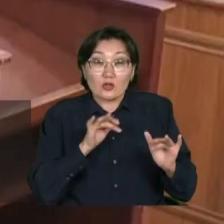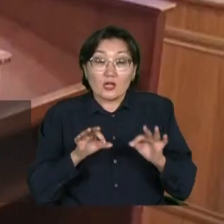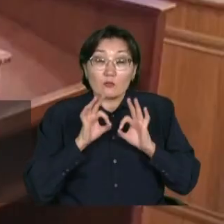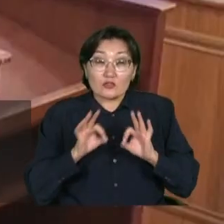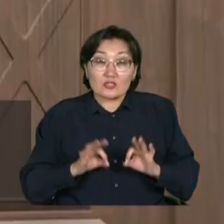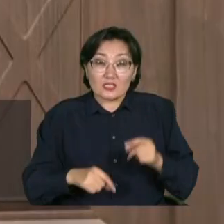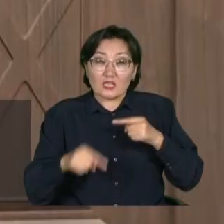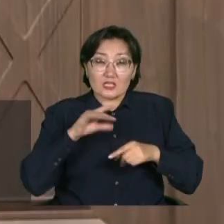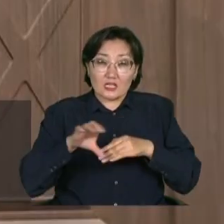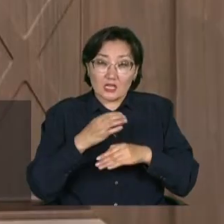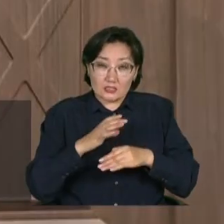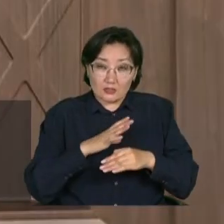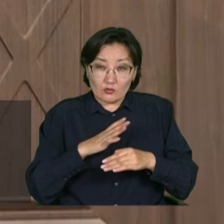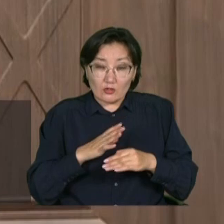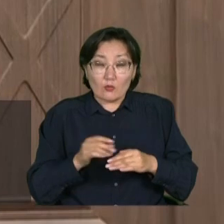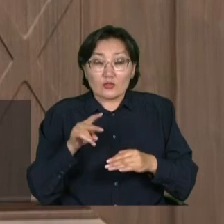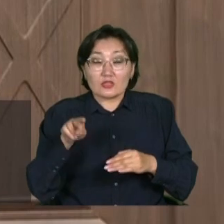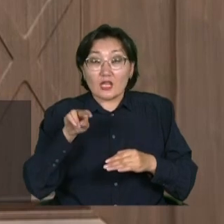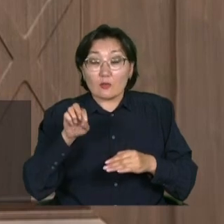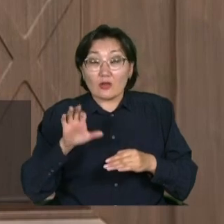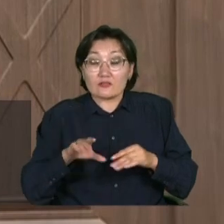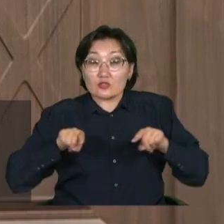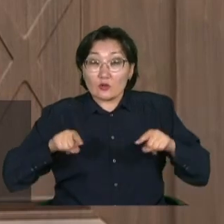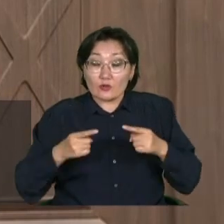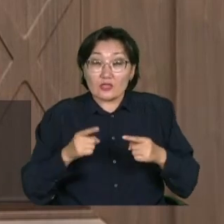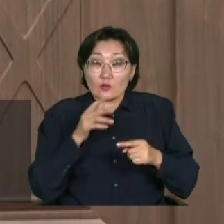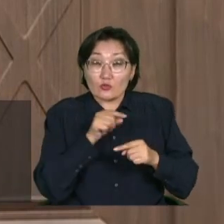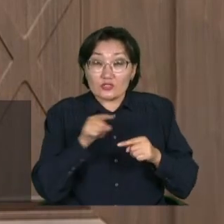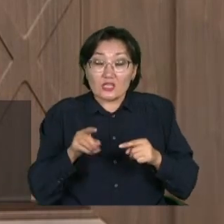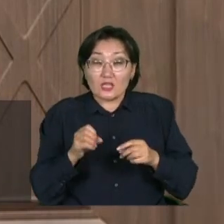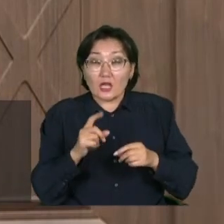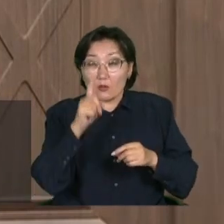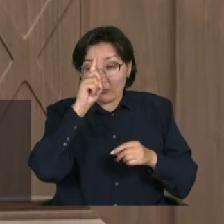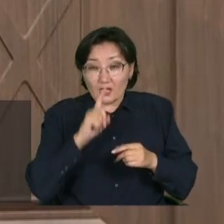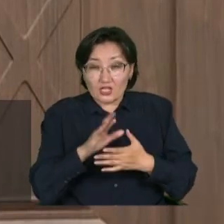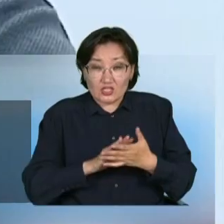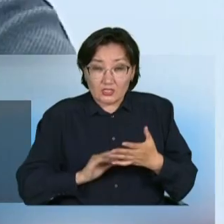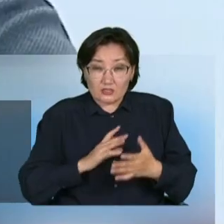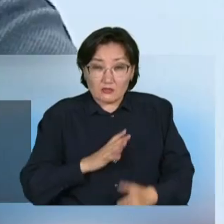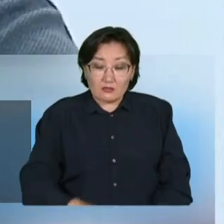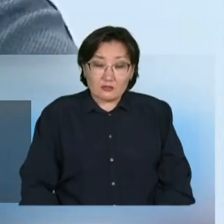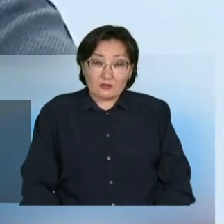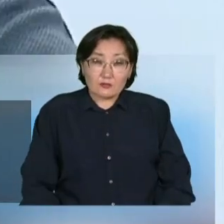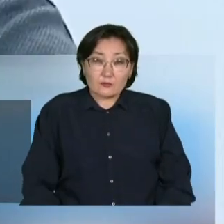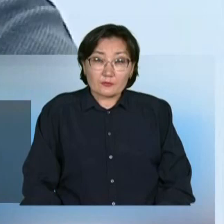прокуратураға кері қайтарылды. Ал Нұрболат Тәкебаевты қамауда ұстау мерзімі тағы бір айға ұзарды.